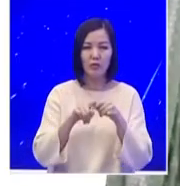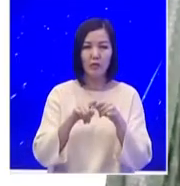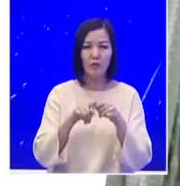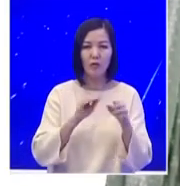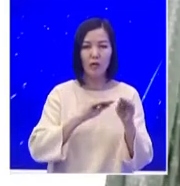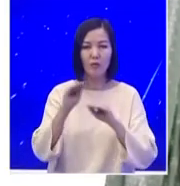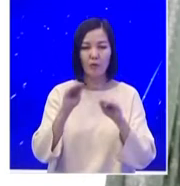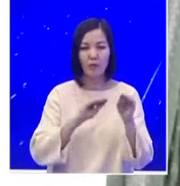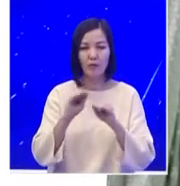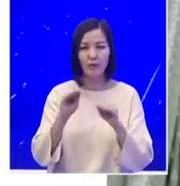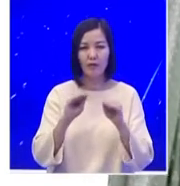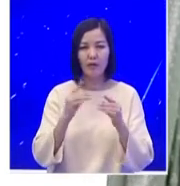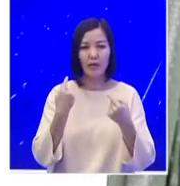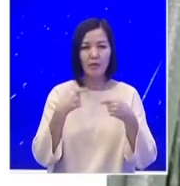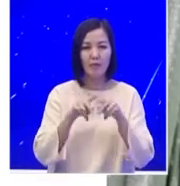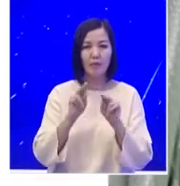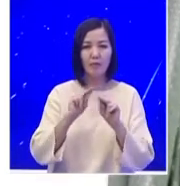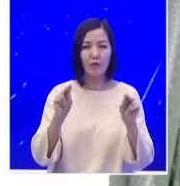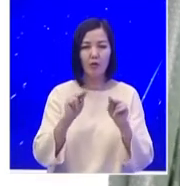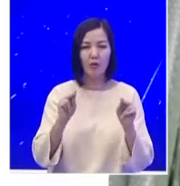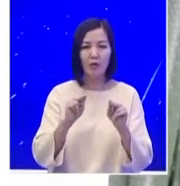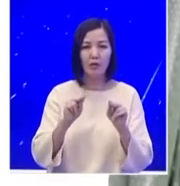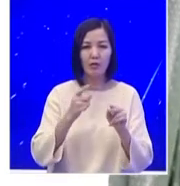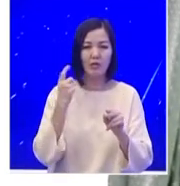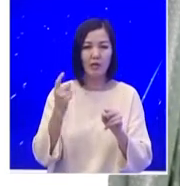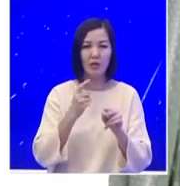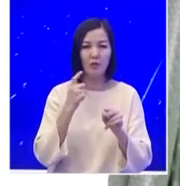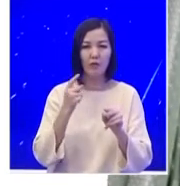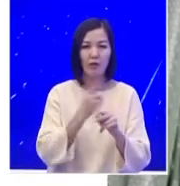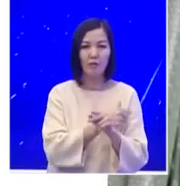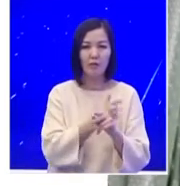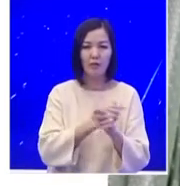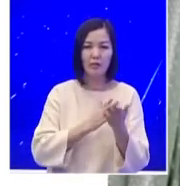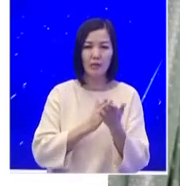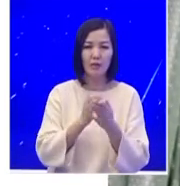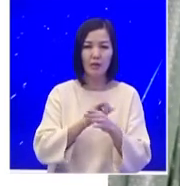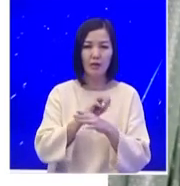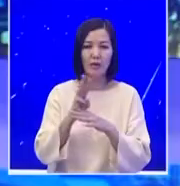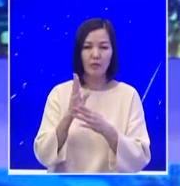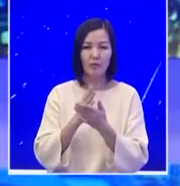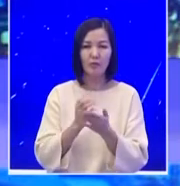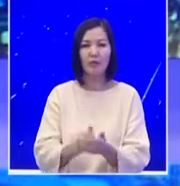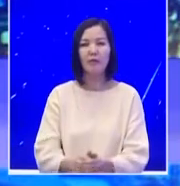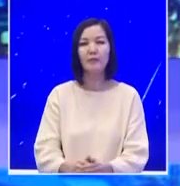жабдықтау, техникалық, педагогикалық, заңгерлік, экономикалық және медициналық бағыттарда кәсіптік білім беруде.